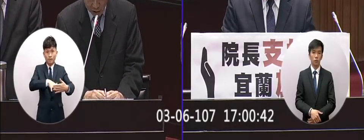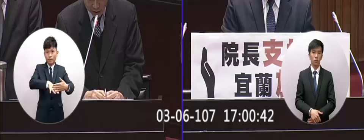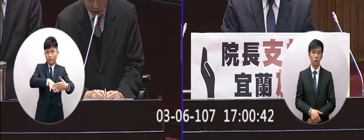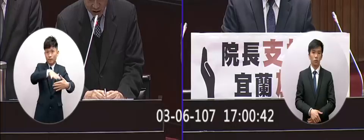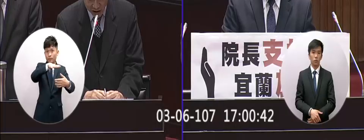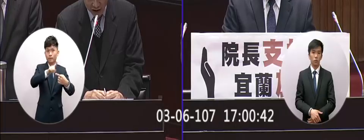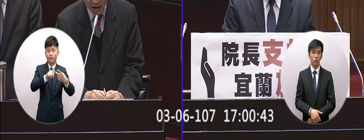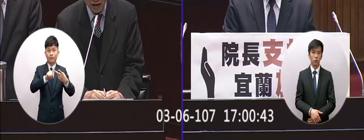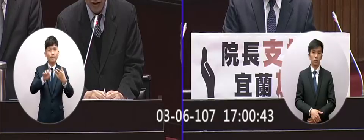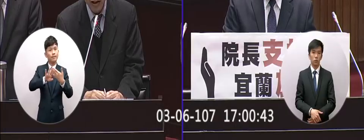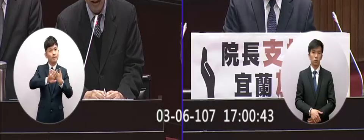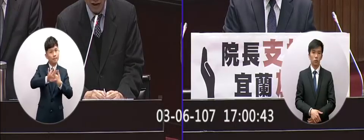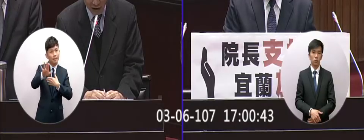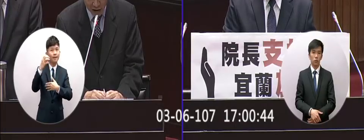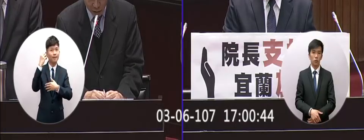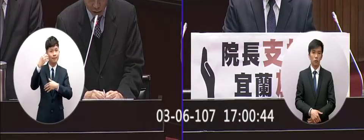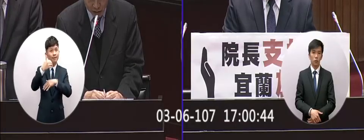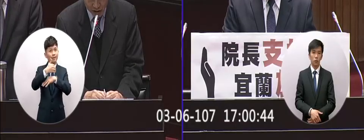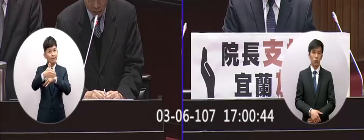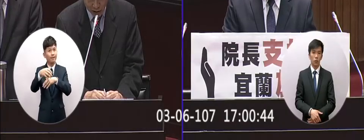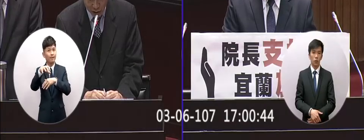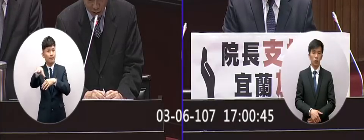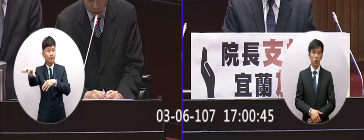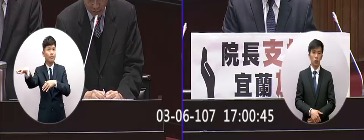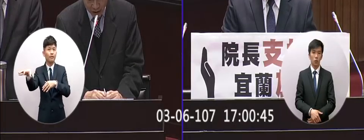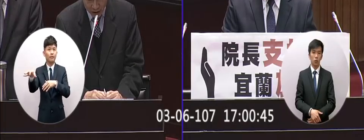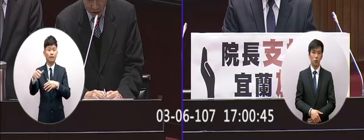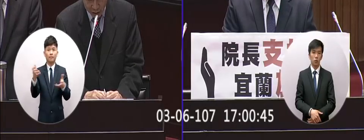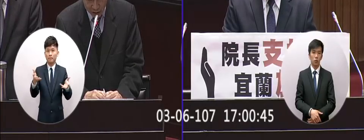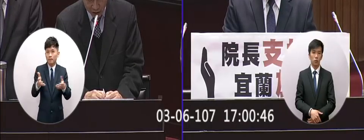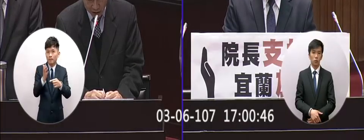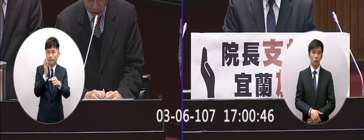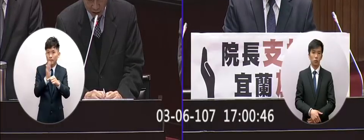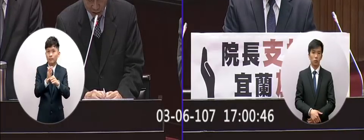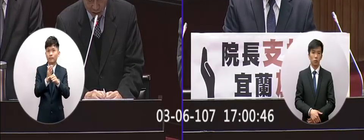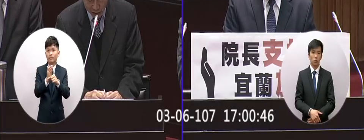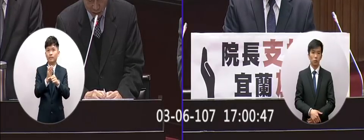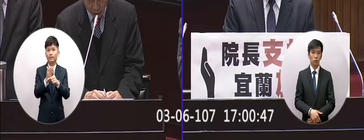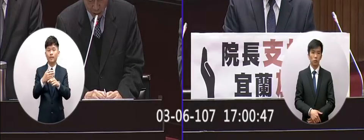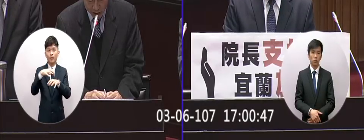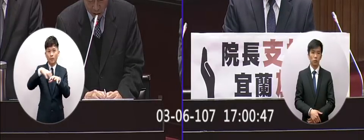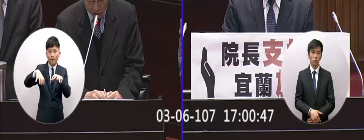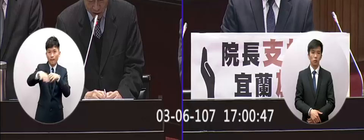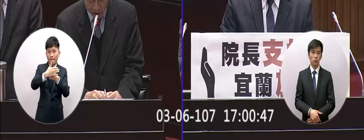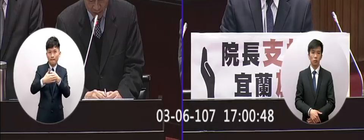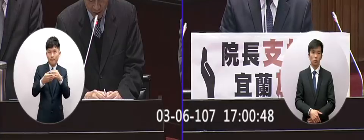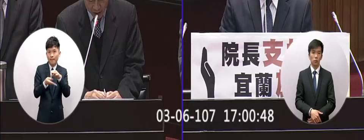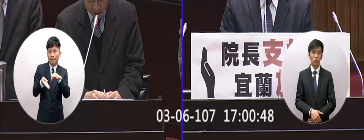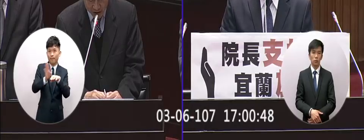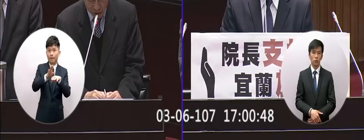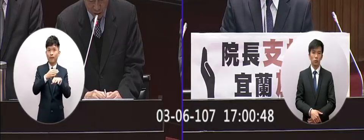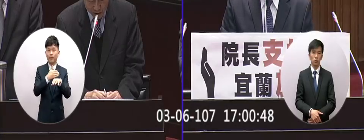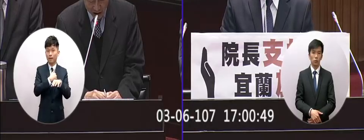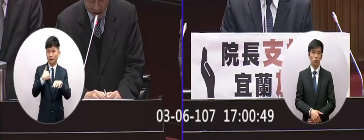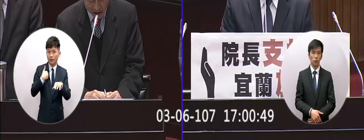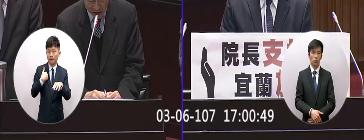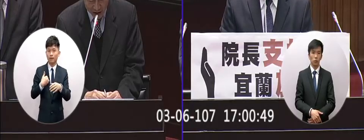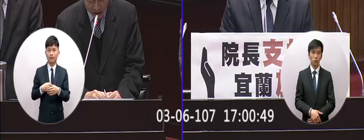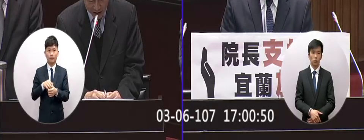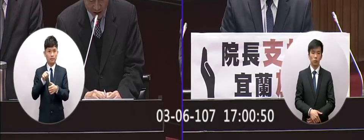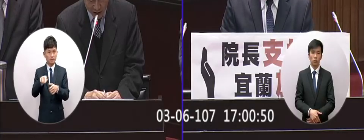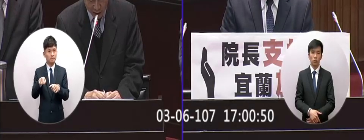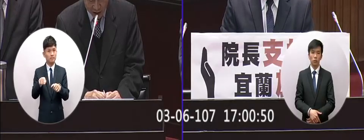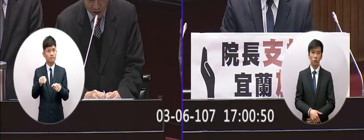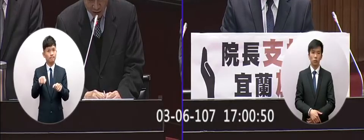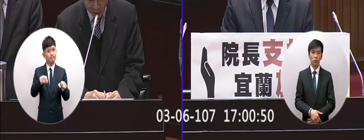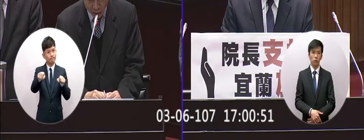况或者是其他新的线，它可能对于施工当中能够得到更好的环境保育这个问题呢，使得我们这个案子应